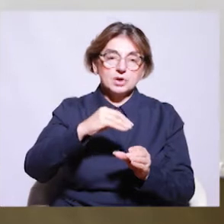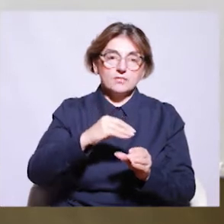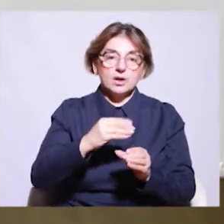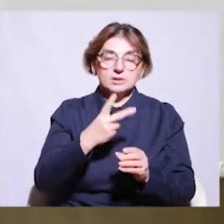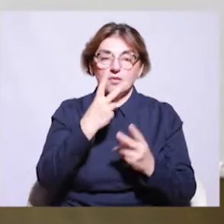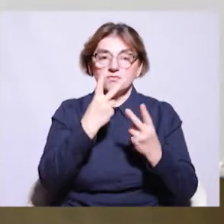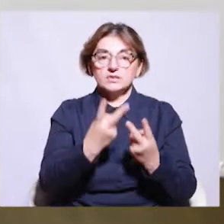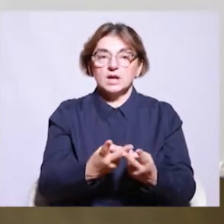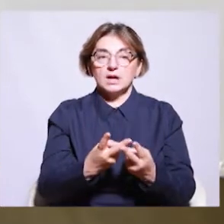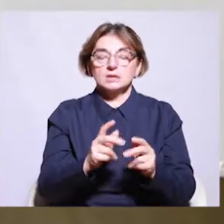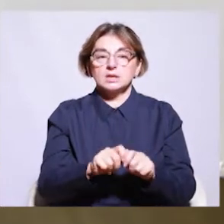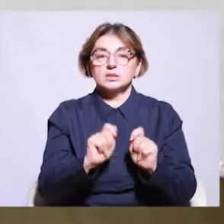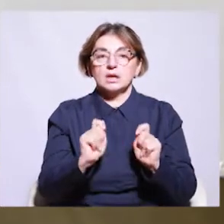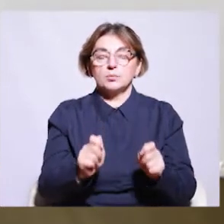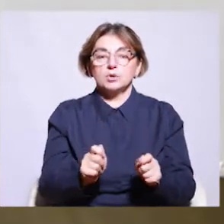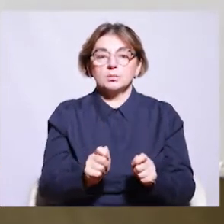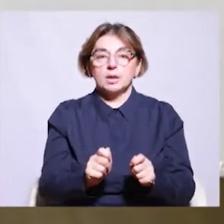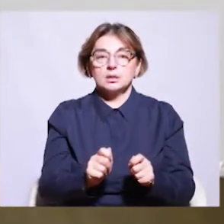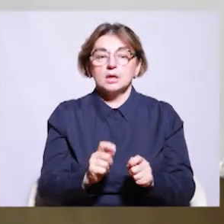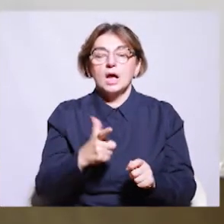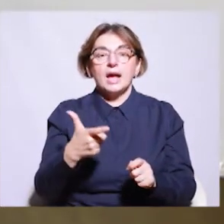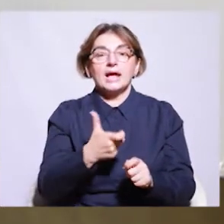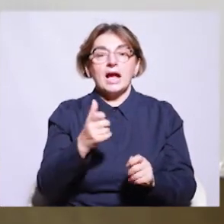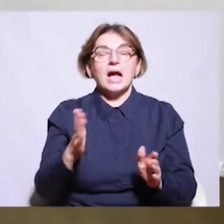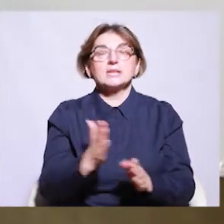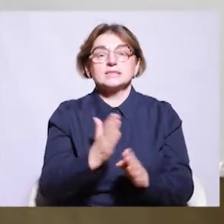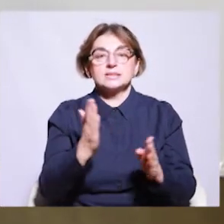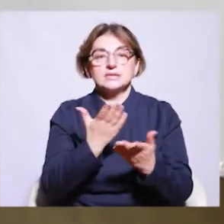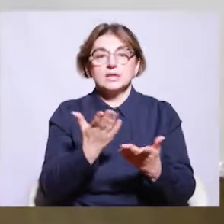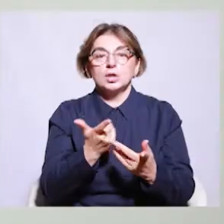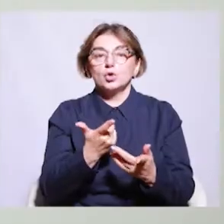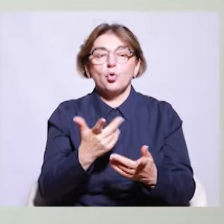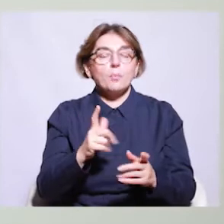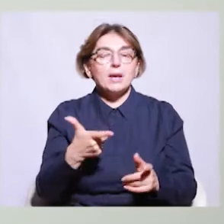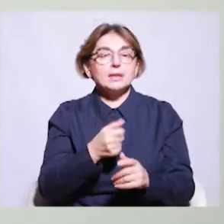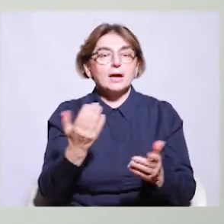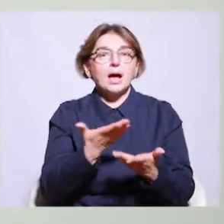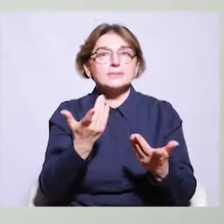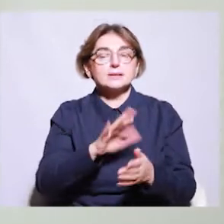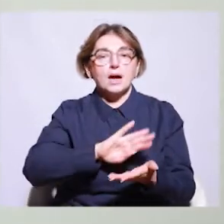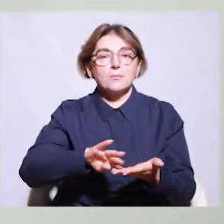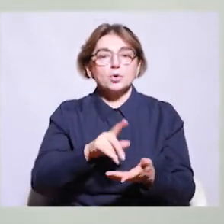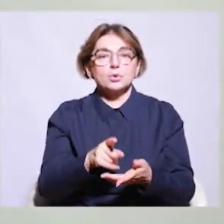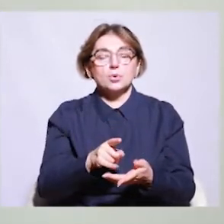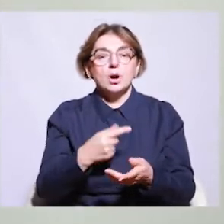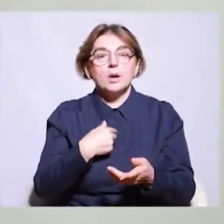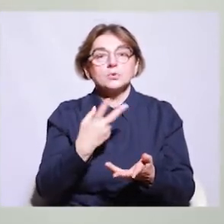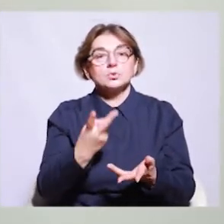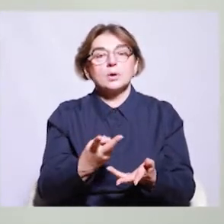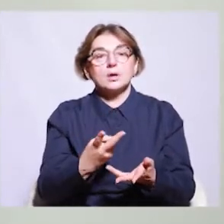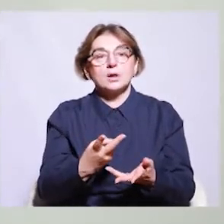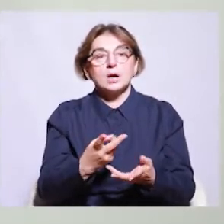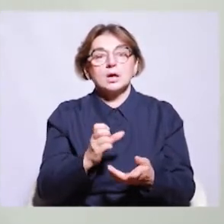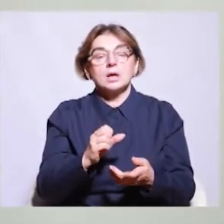და ნახეთ და ვხედავთ, რომ გამოგვეყო აირი. კერძოდ, რომელი აირი გამოიყო ამ დროს, ჩვენ მივიღეთ